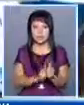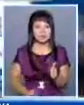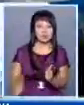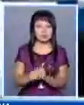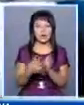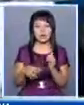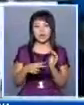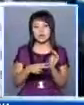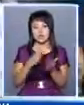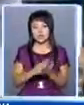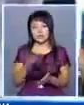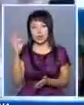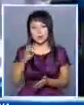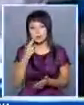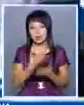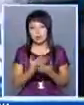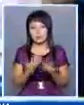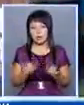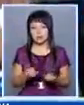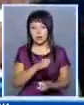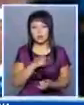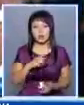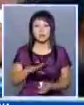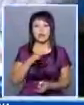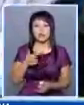халықтың 47% қолдайды. Ал Массачусетс